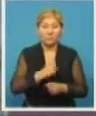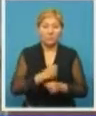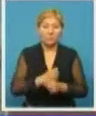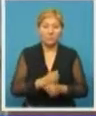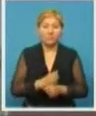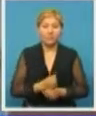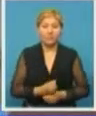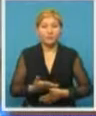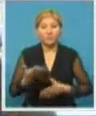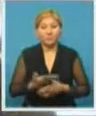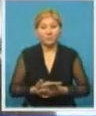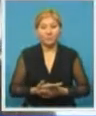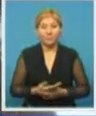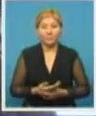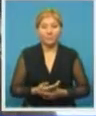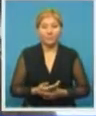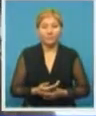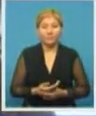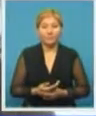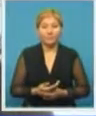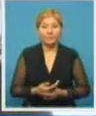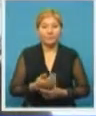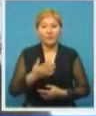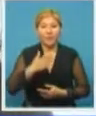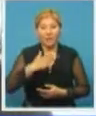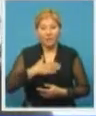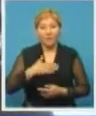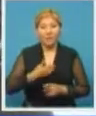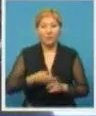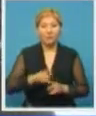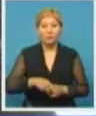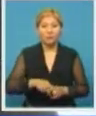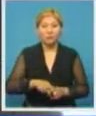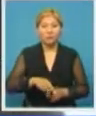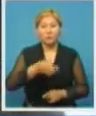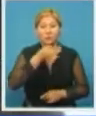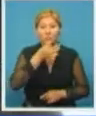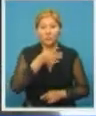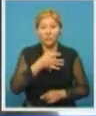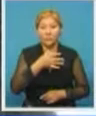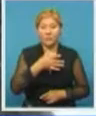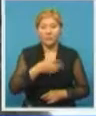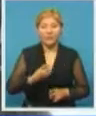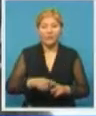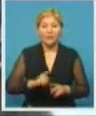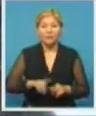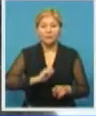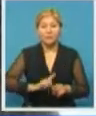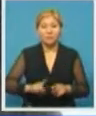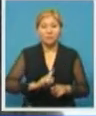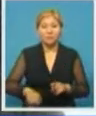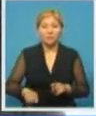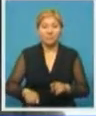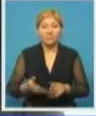психологиялық түзету жүргізуге болады. Маған өте қатты ұнағаны экспресс-диагностика. Экспресс-диагностика ол